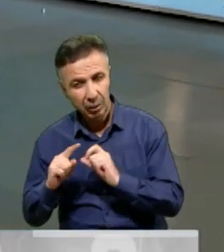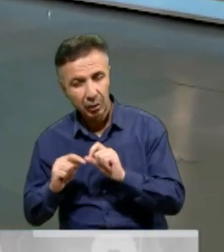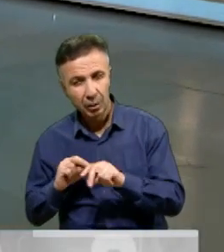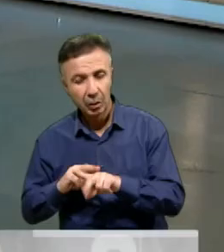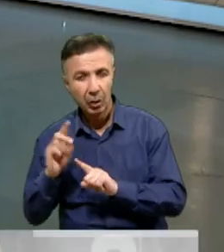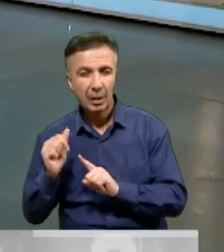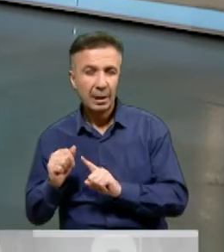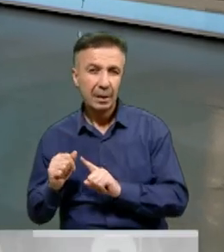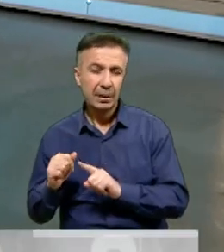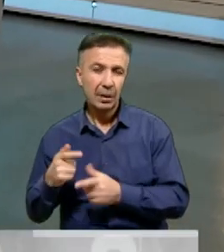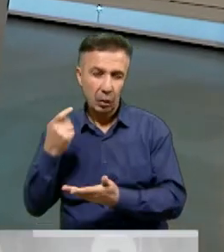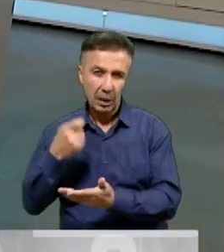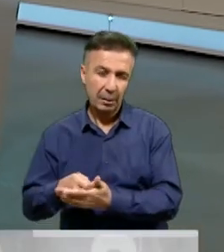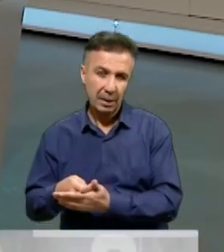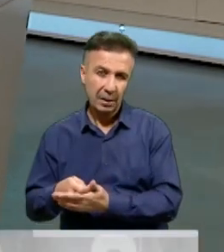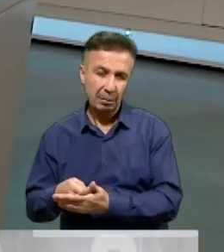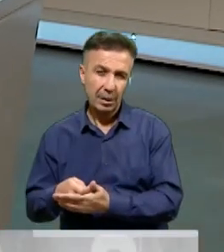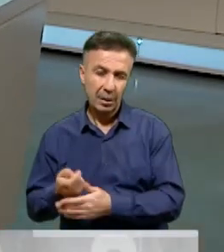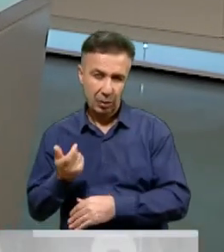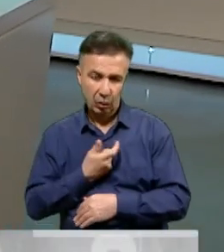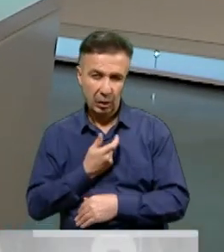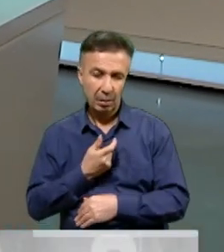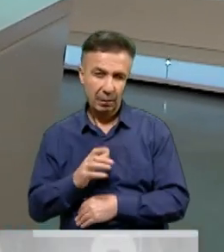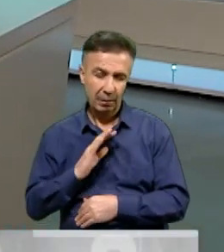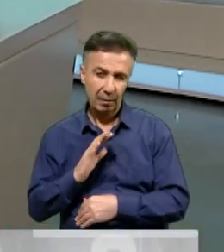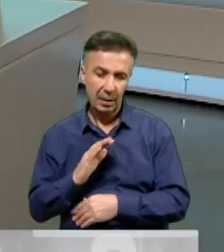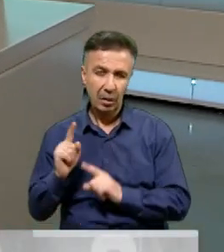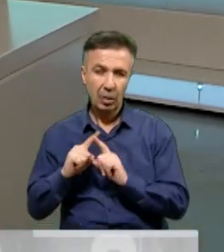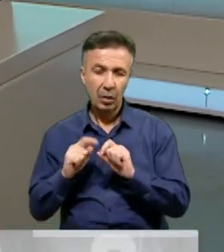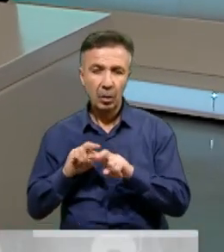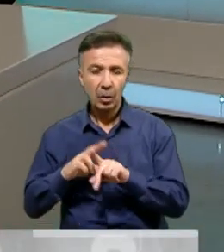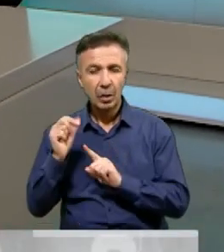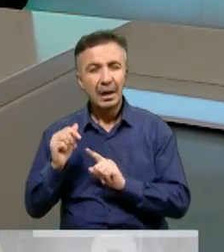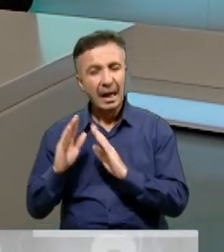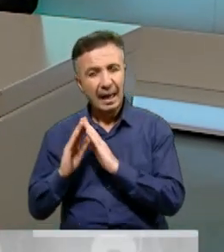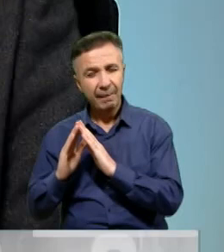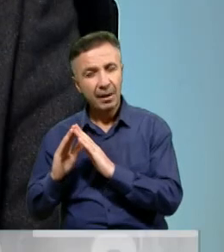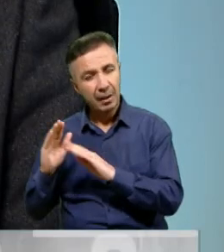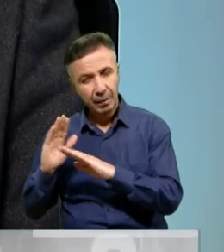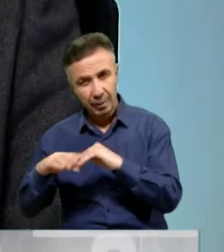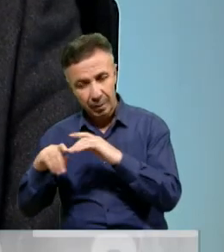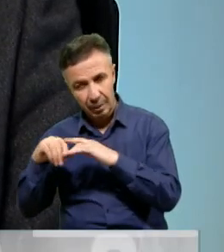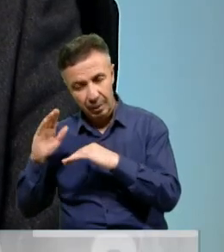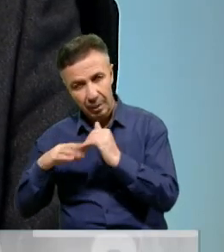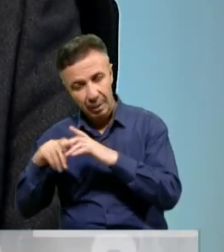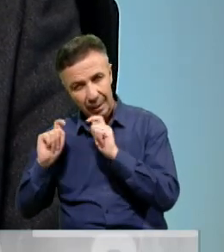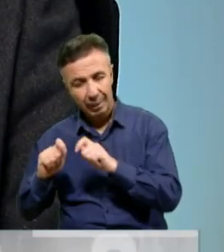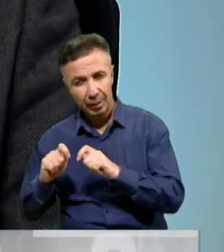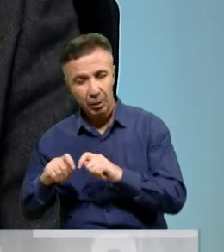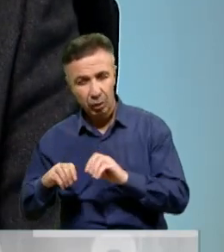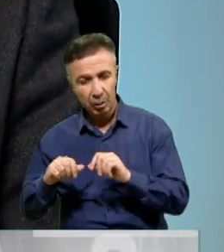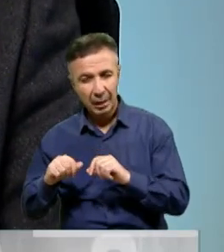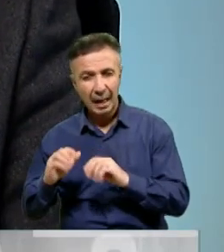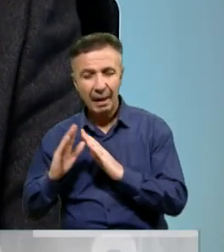ödemesi diyebileceğimiz bir uygulama. TOKİ evi yapıyor. Ta topraktayken